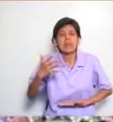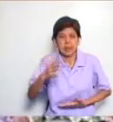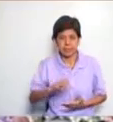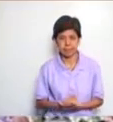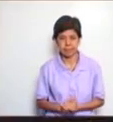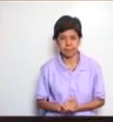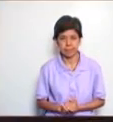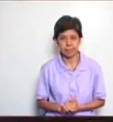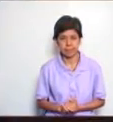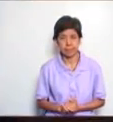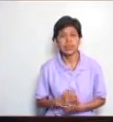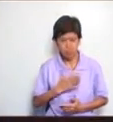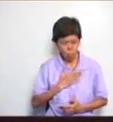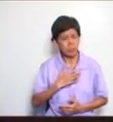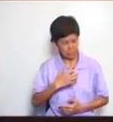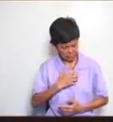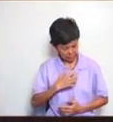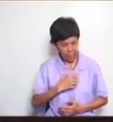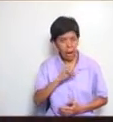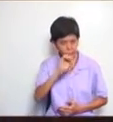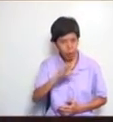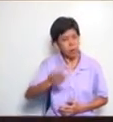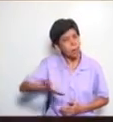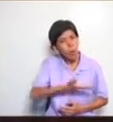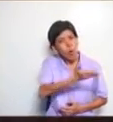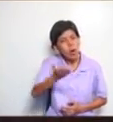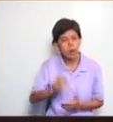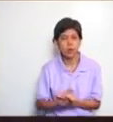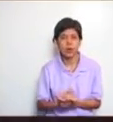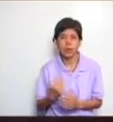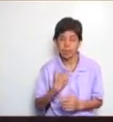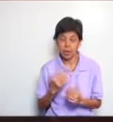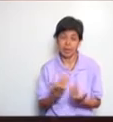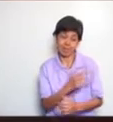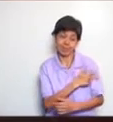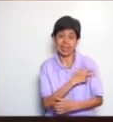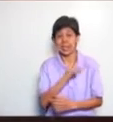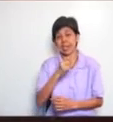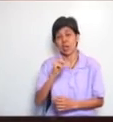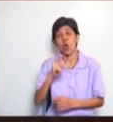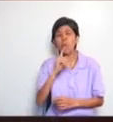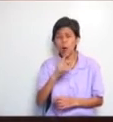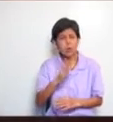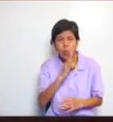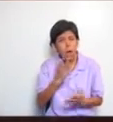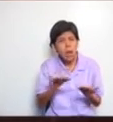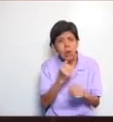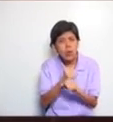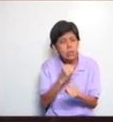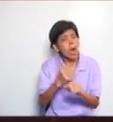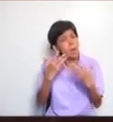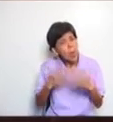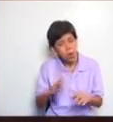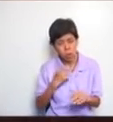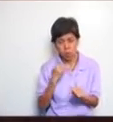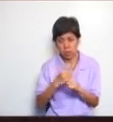ผมอยากจะบอกที่มาของเราทงหลายเมื่เช้าท่จาร์สนองบอกแลใชไว่าไม่มทางเลยถ้าเราลดไปเน